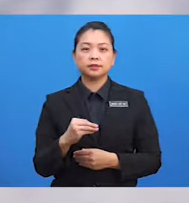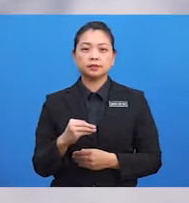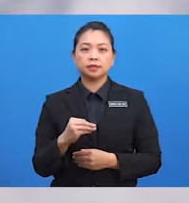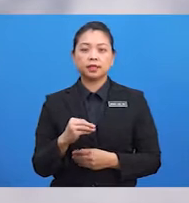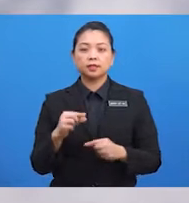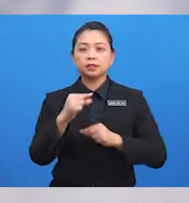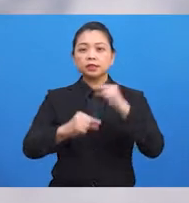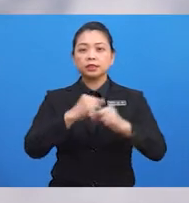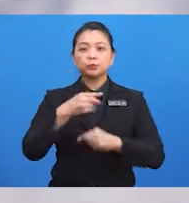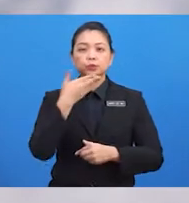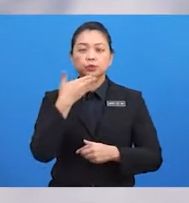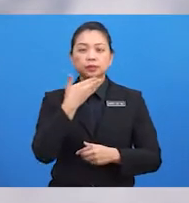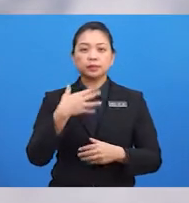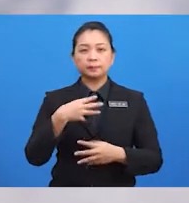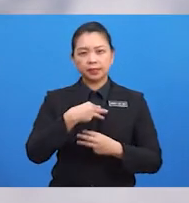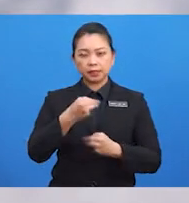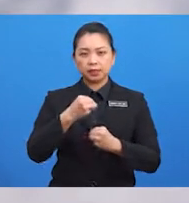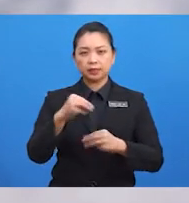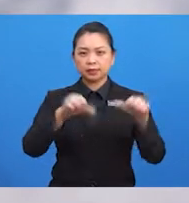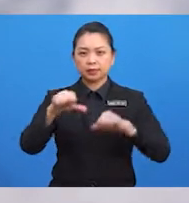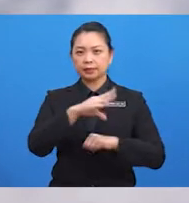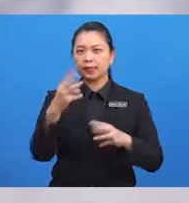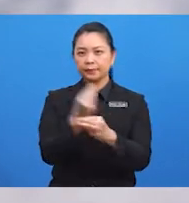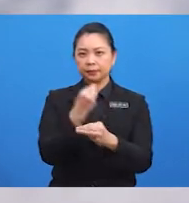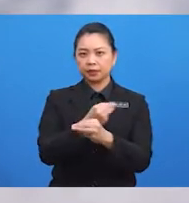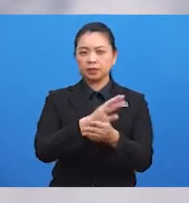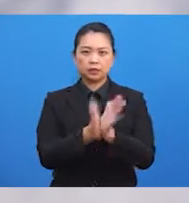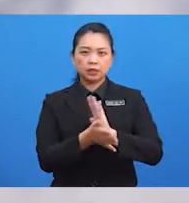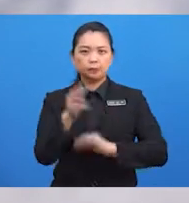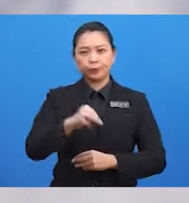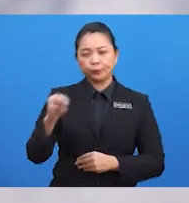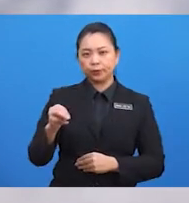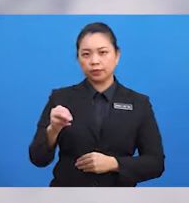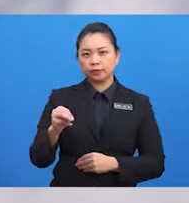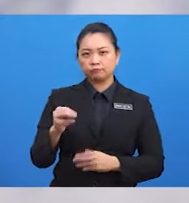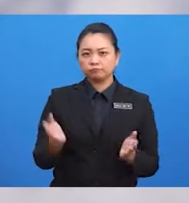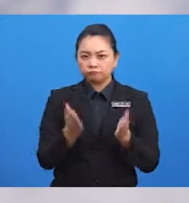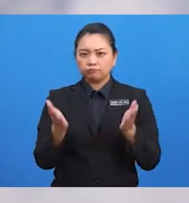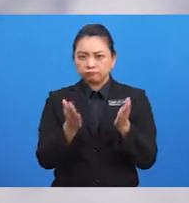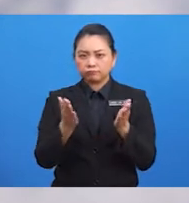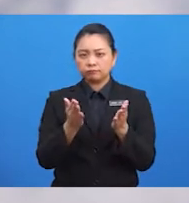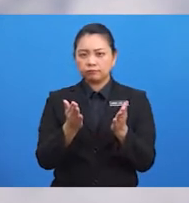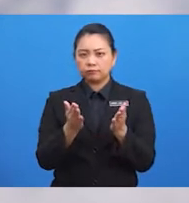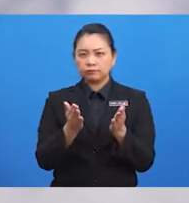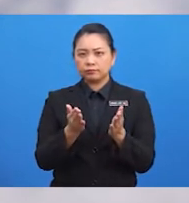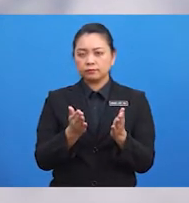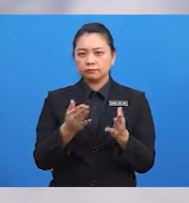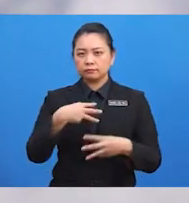dan matematik. Jadi, murid-murid, pupuklah minat anda dalam bidang